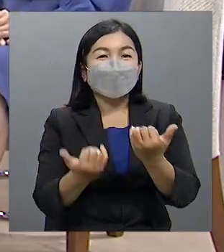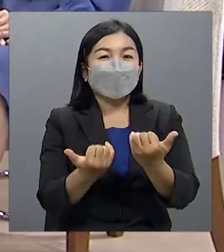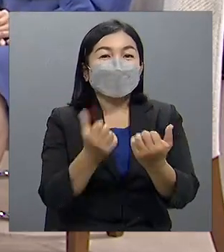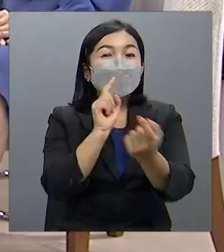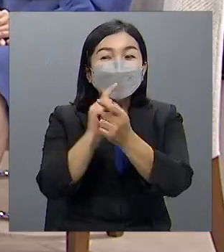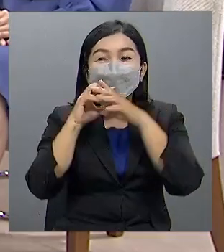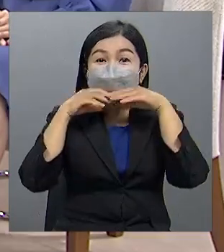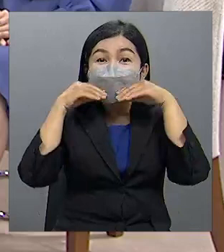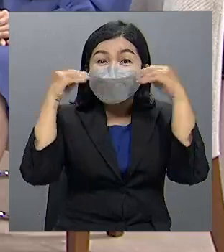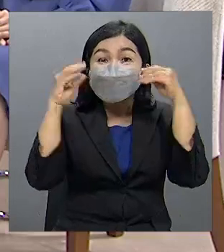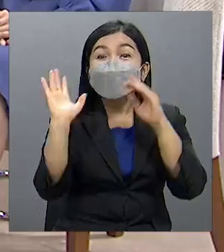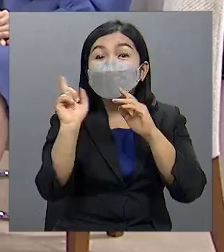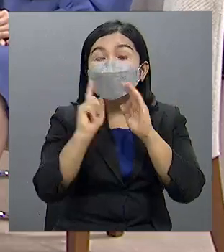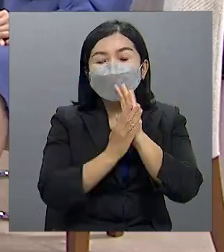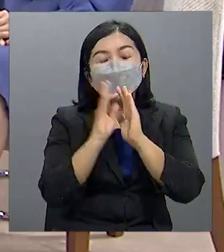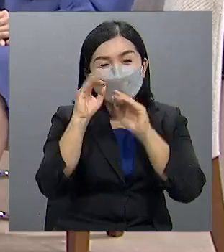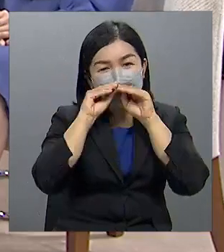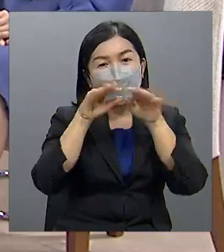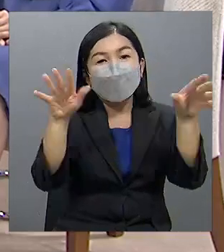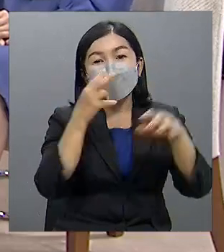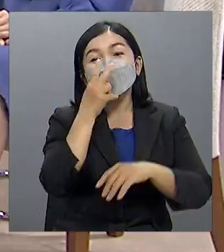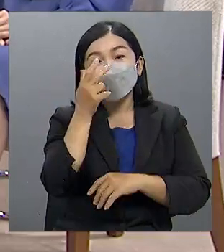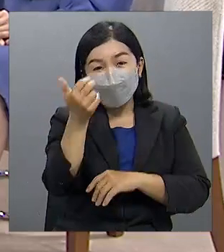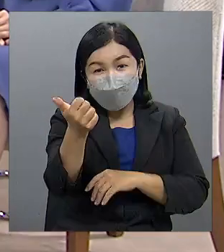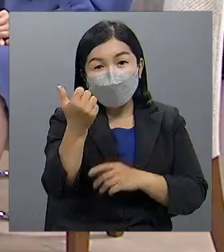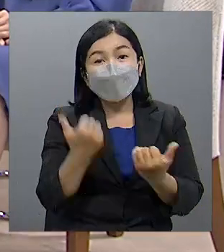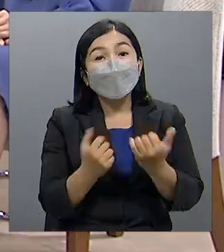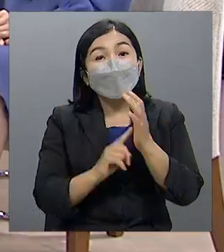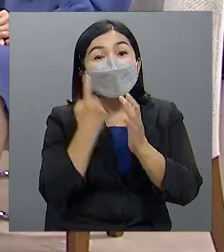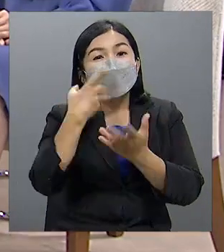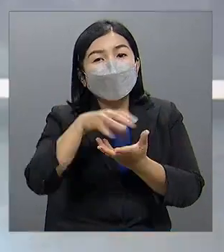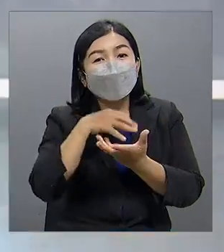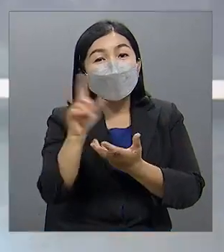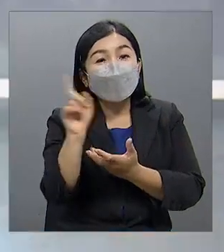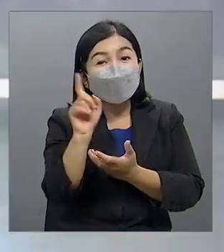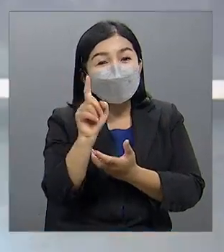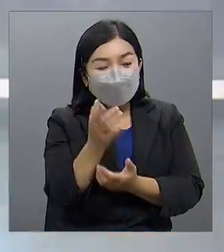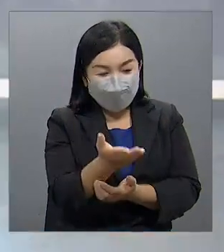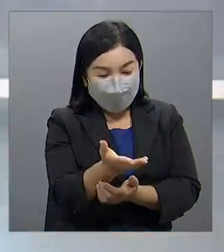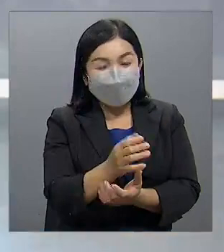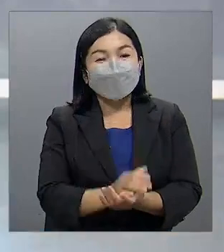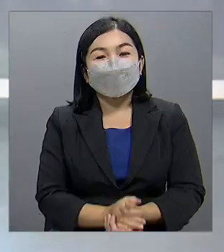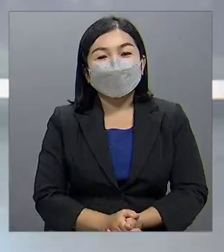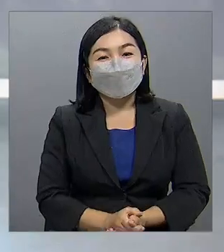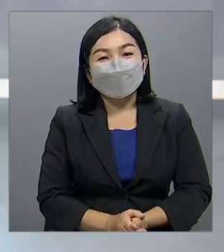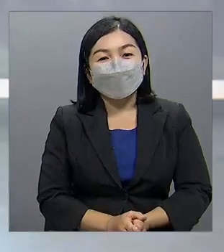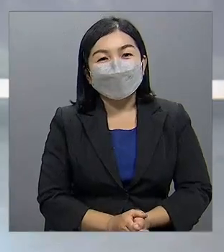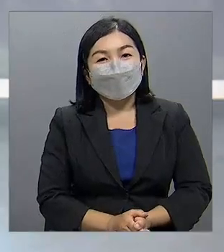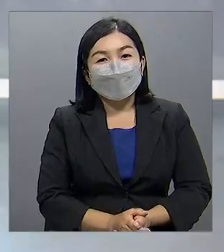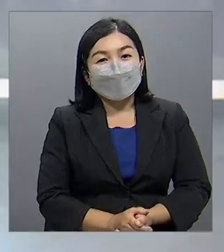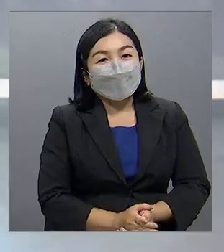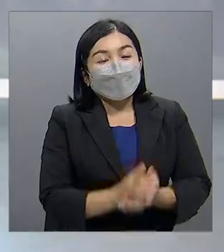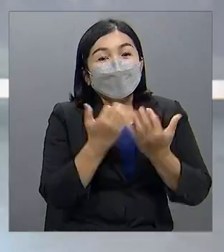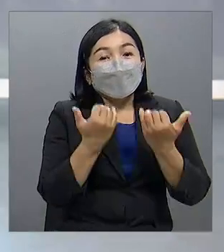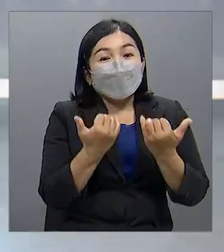ง Facebook ต่อเลยนะครับเช่นเคยครับเราจะเริ่มต้นด้วย motivation วันนี้กับพี่ปูเป้ภัคนันท์ครับ ค่ะขอบคุณค่ะคุณต๊อบคุณผู้ชมคะเช้านี้มี